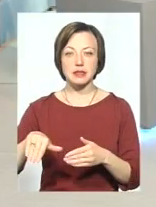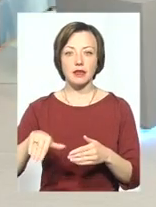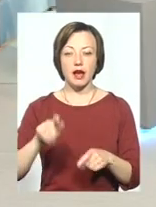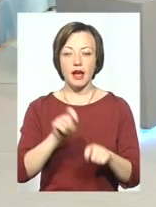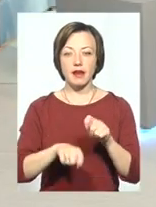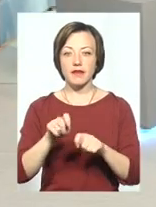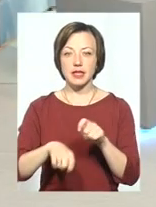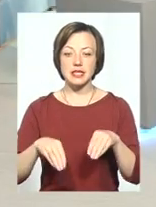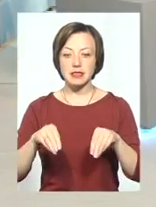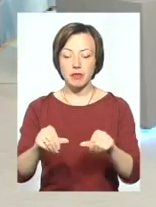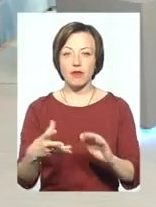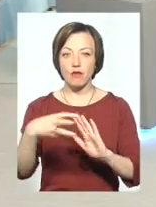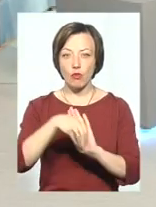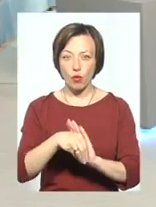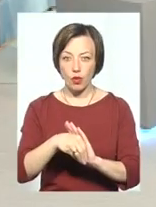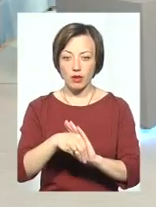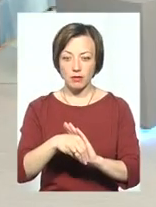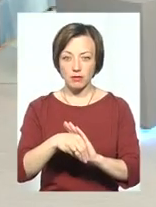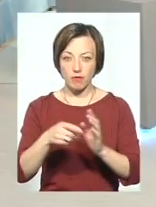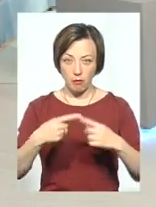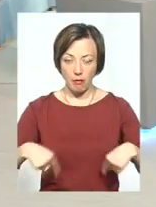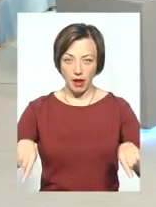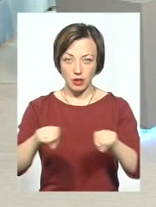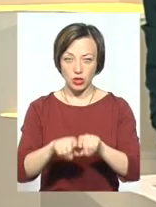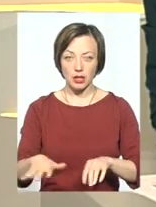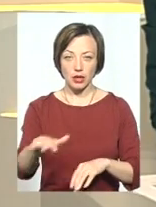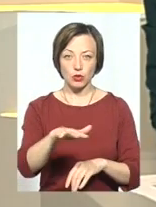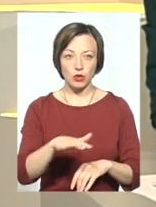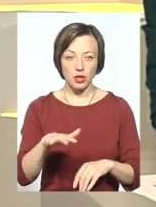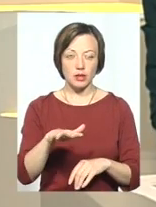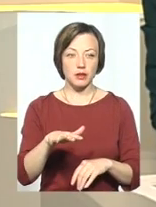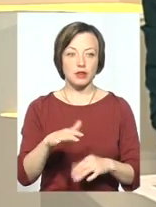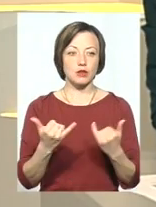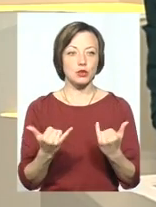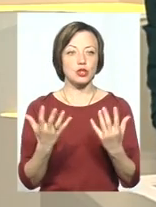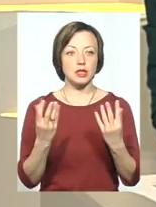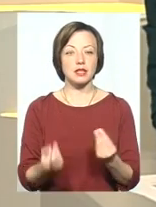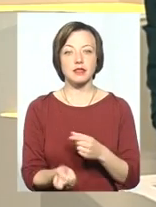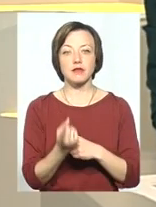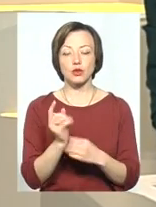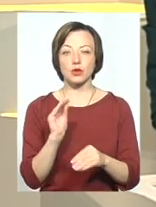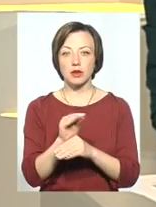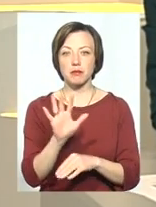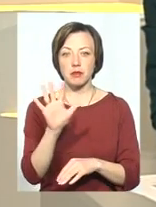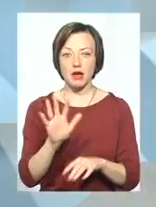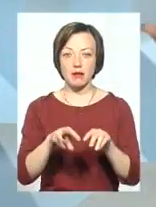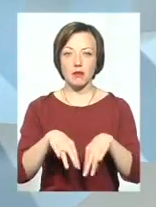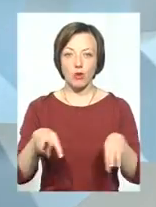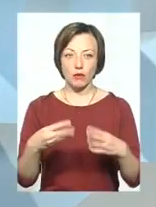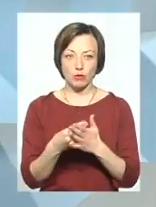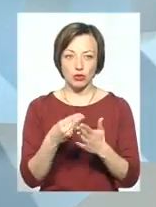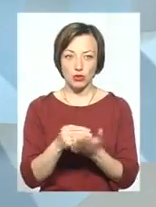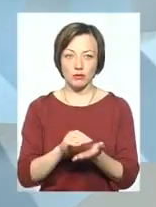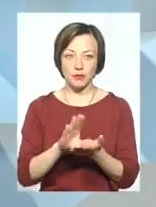ревізії земель, які входять в межах в межі території, на сьогоднішній день з'явилося додаткових 5 млн в